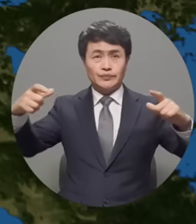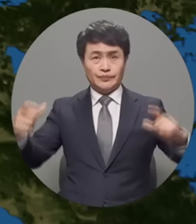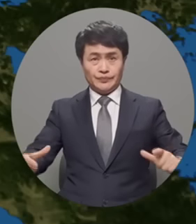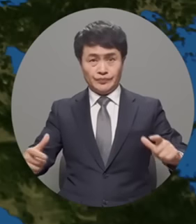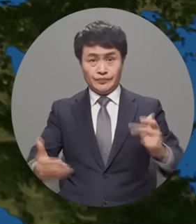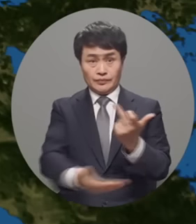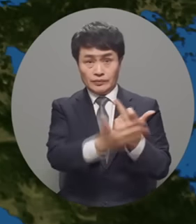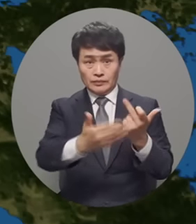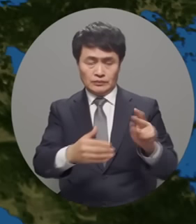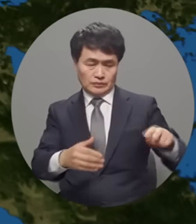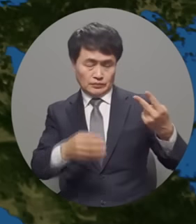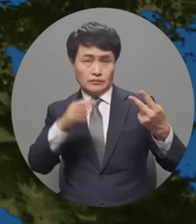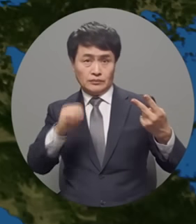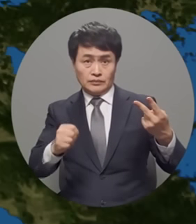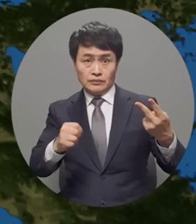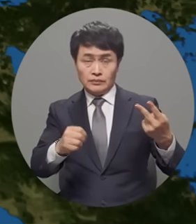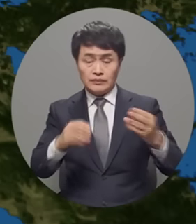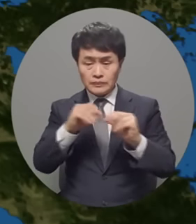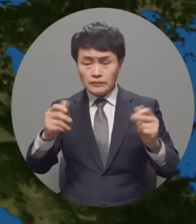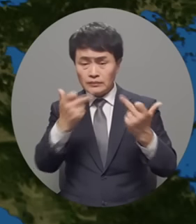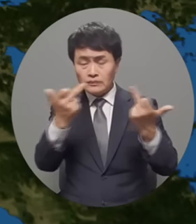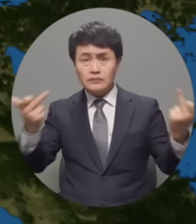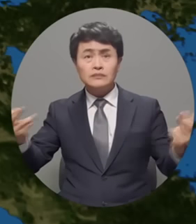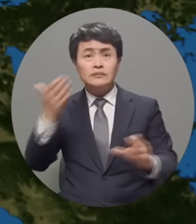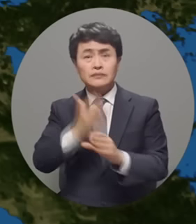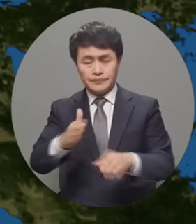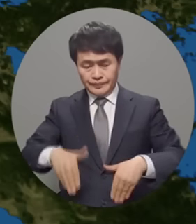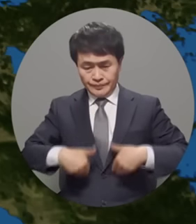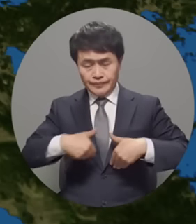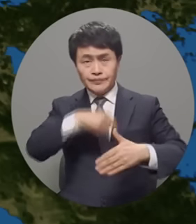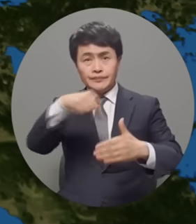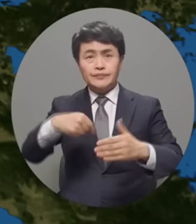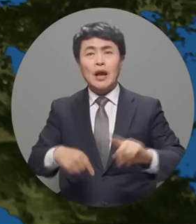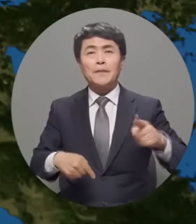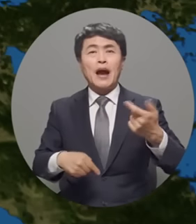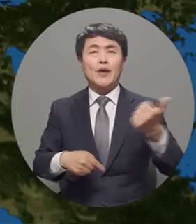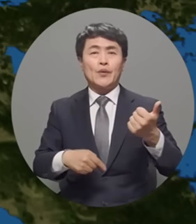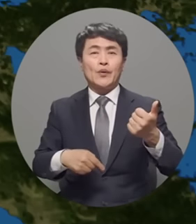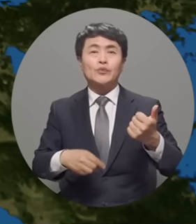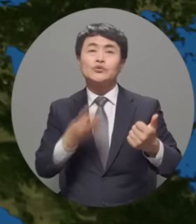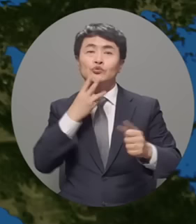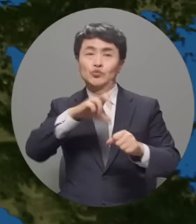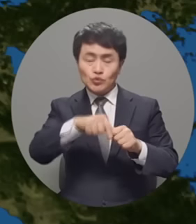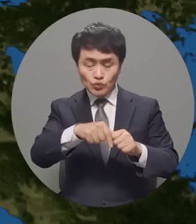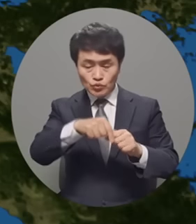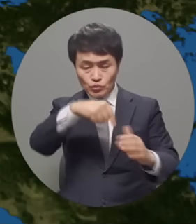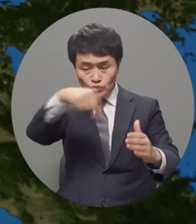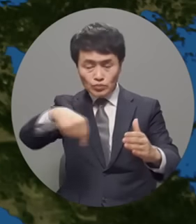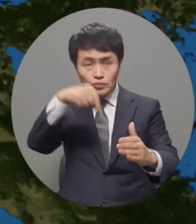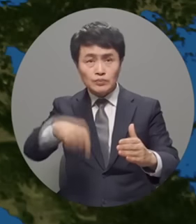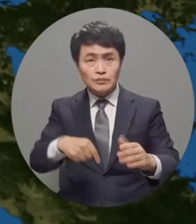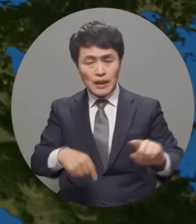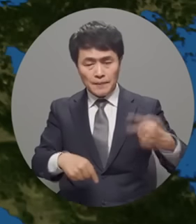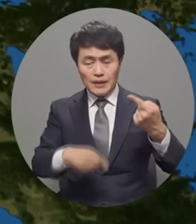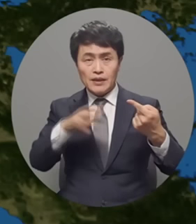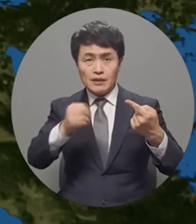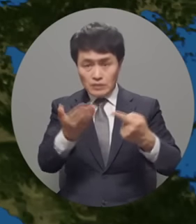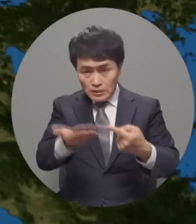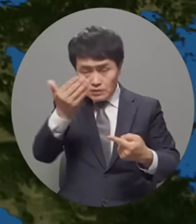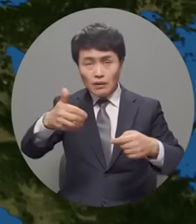제주도에 200mm, 지리산을 중심으로 한 남부지방에 150mm, 수도권 등 일부 중부지방에 100mm